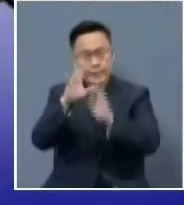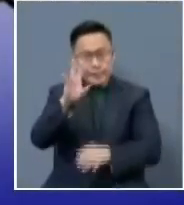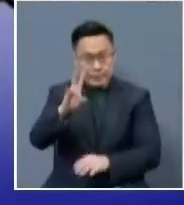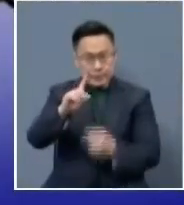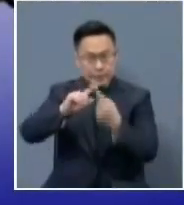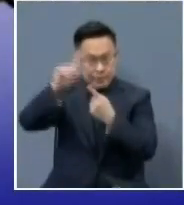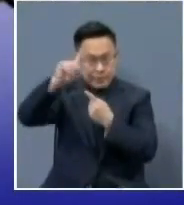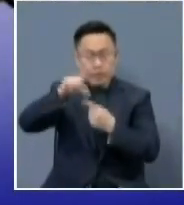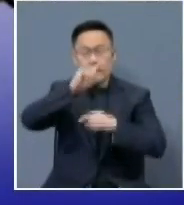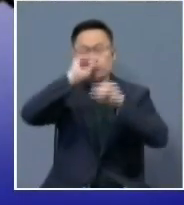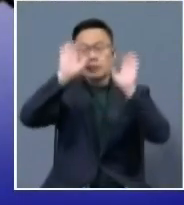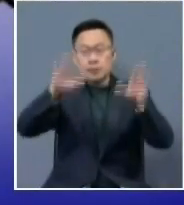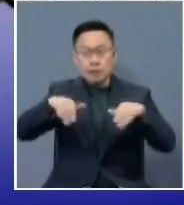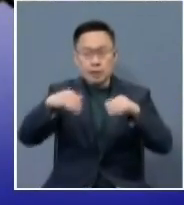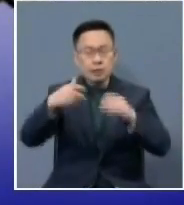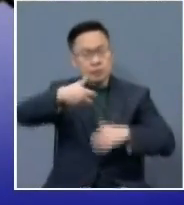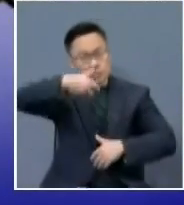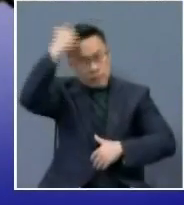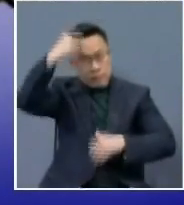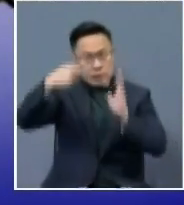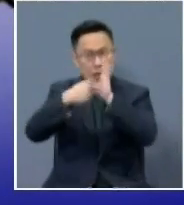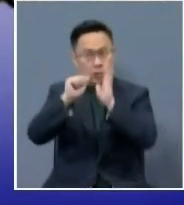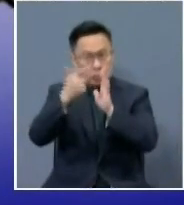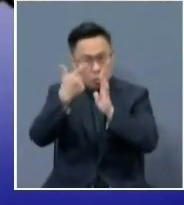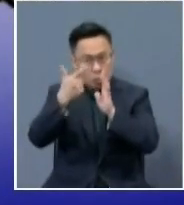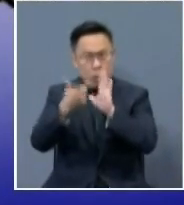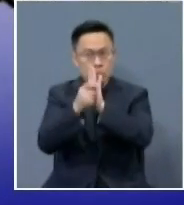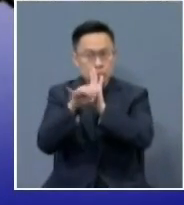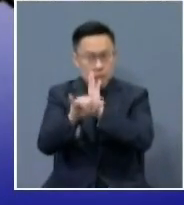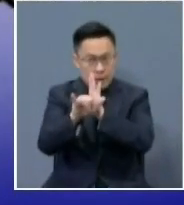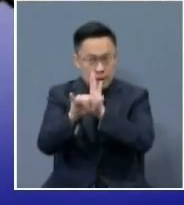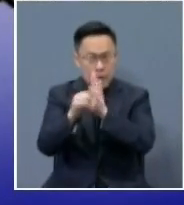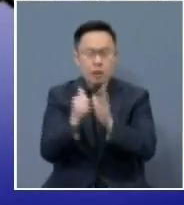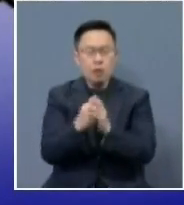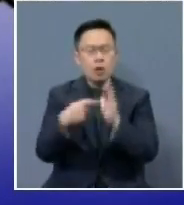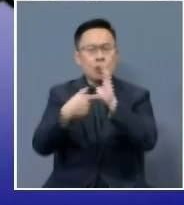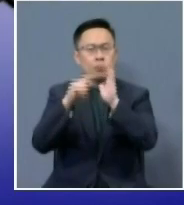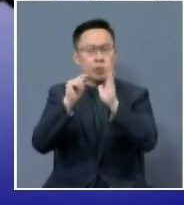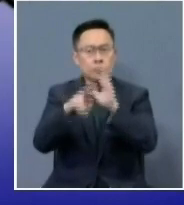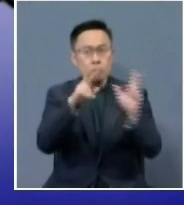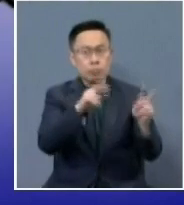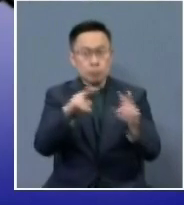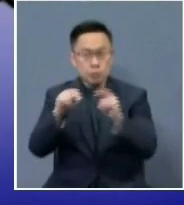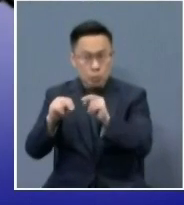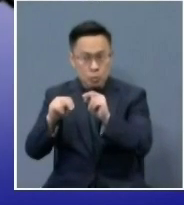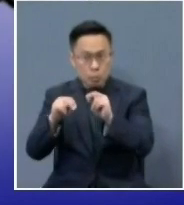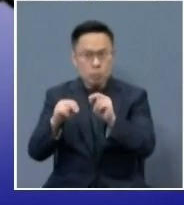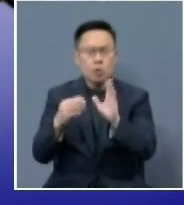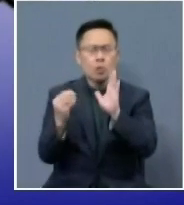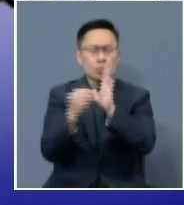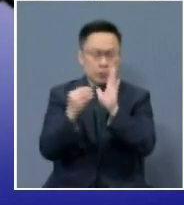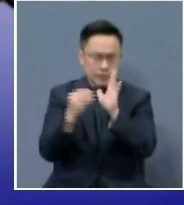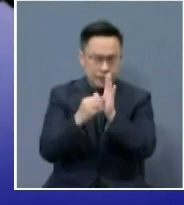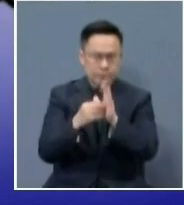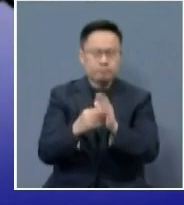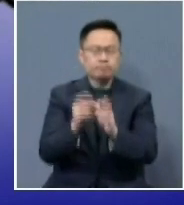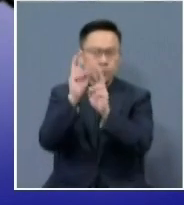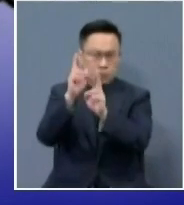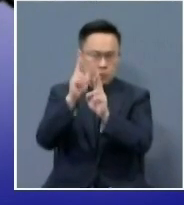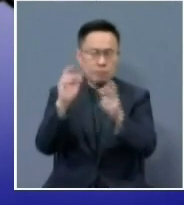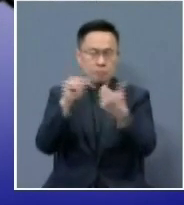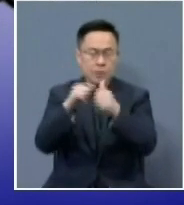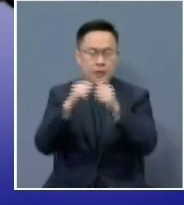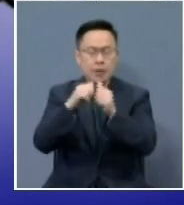จังหวัดชัยนาสิงห์บุรีอ่างทองพระนครศรีอยุธยาปทุมธานีนนทบุรีแล้วก็กรุงเทพมหานครค่ะต้องระวังน้ำล้น